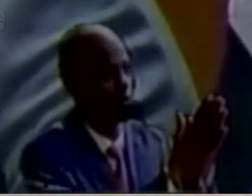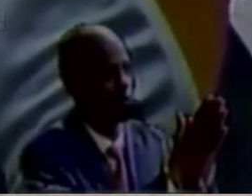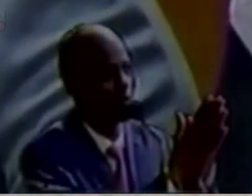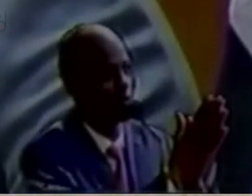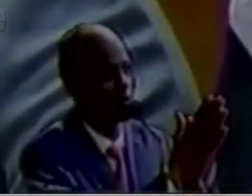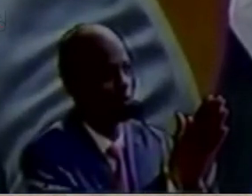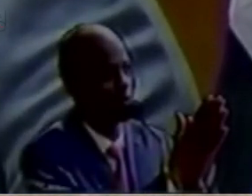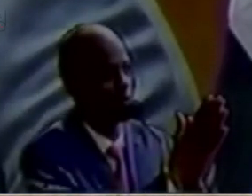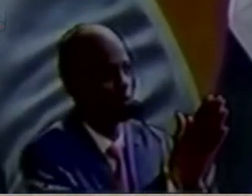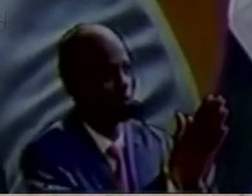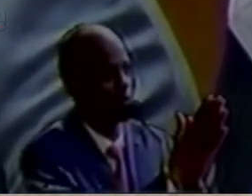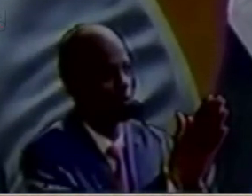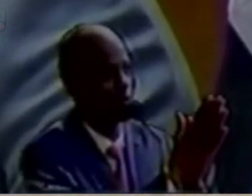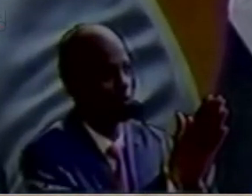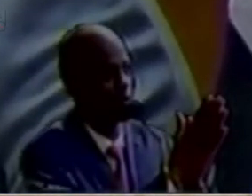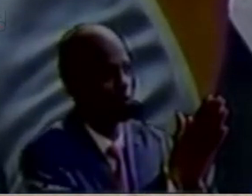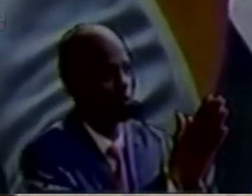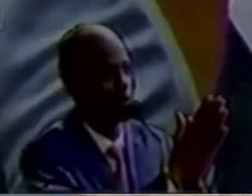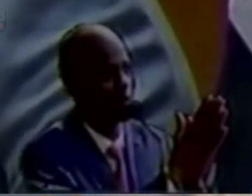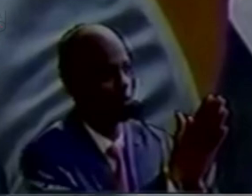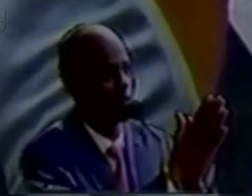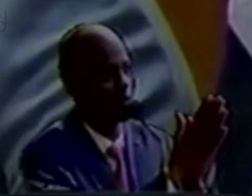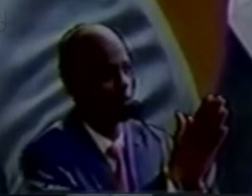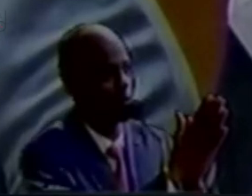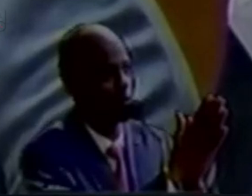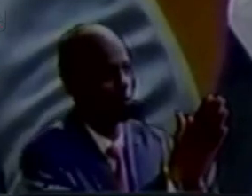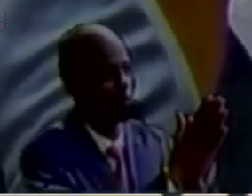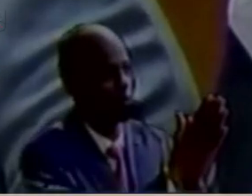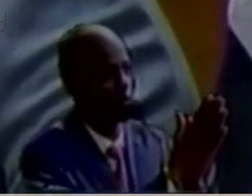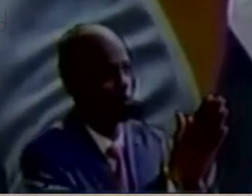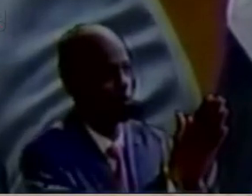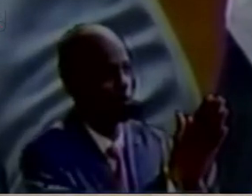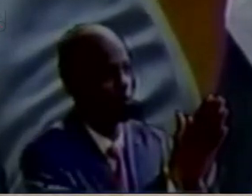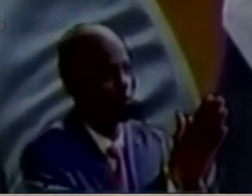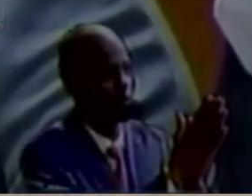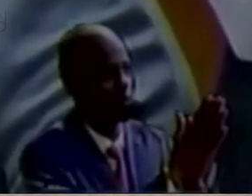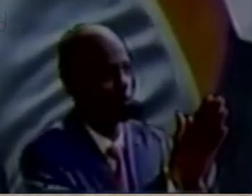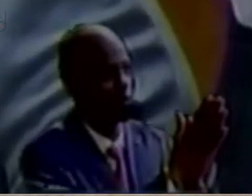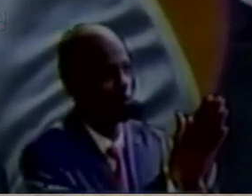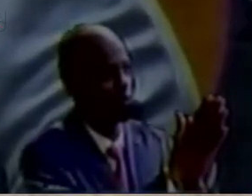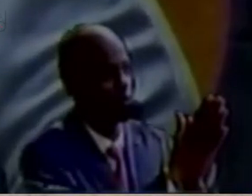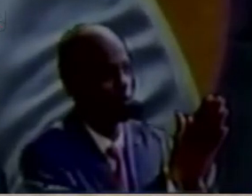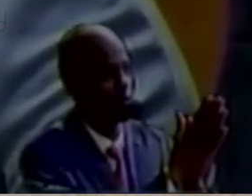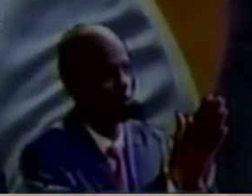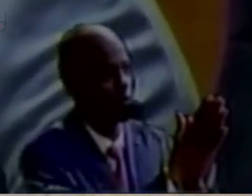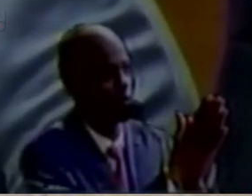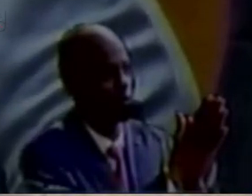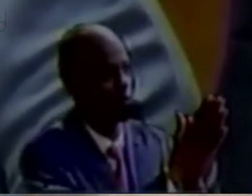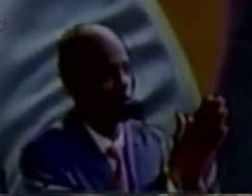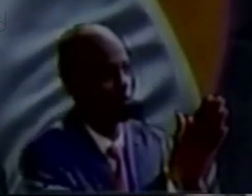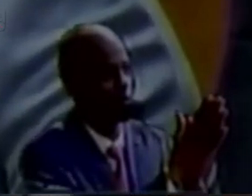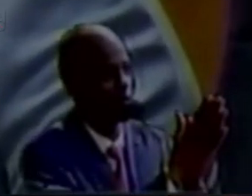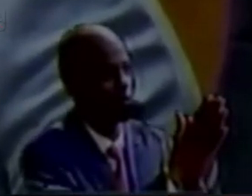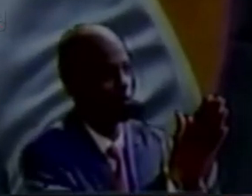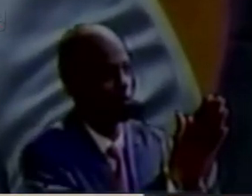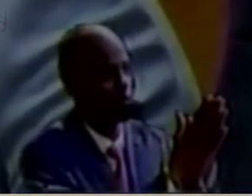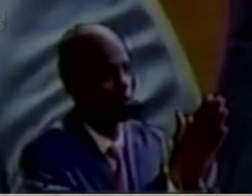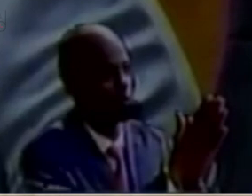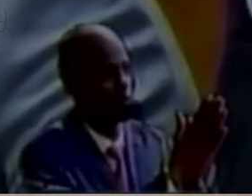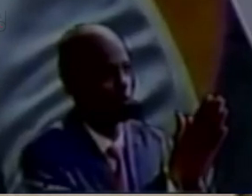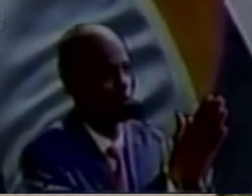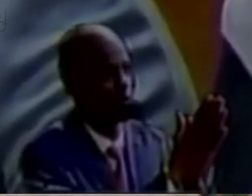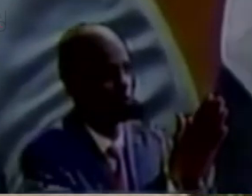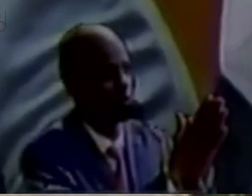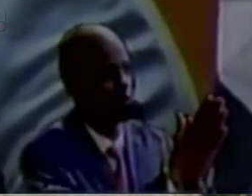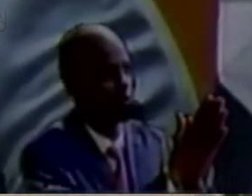eux, car la reconstruction se passera chez eux. D'où leur implication dès les premiers instants pour que la population